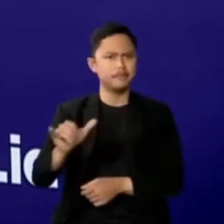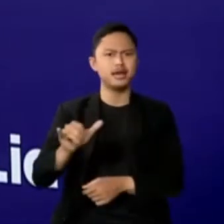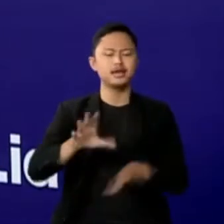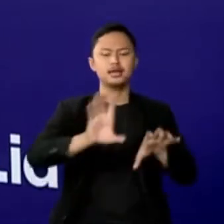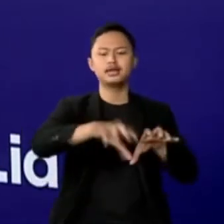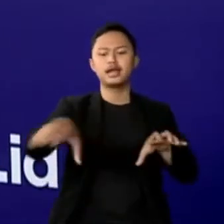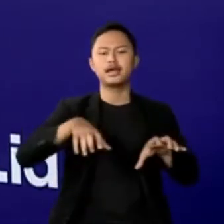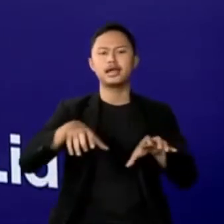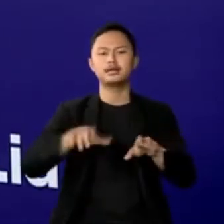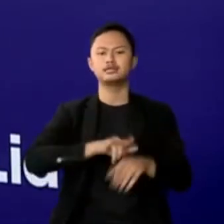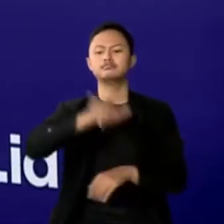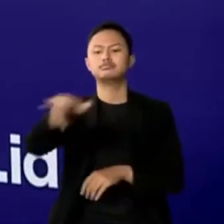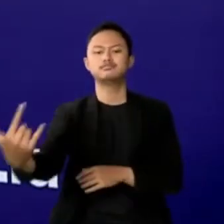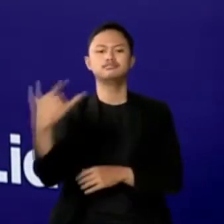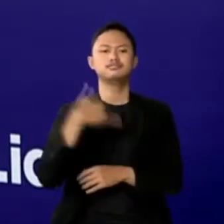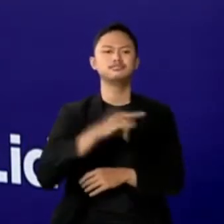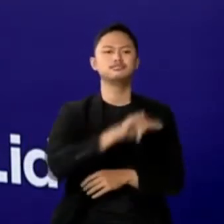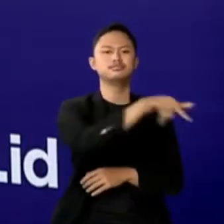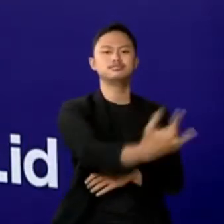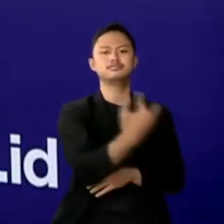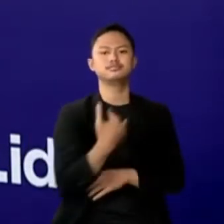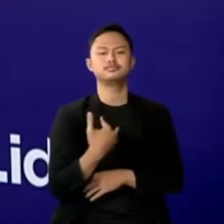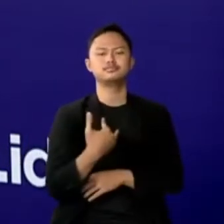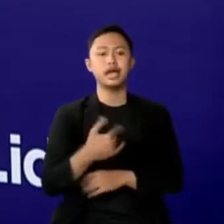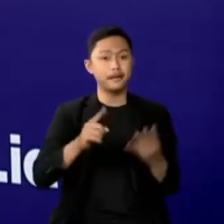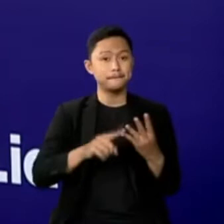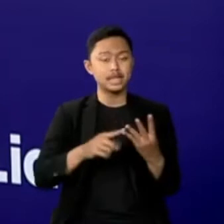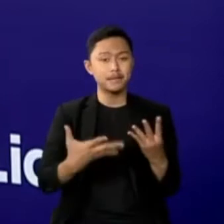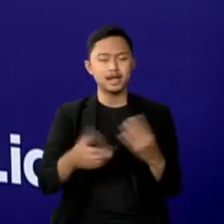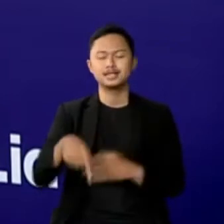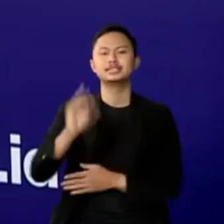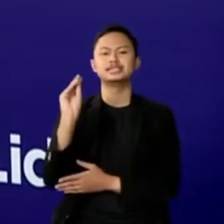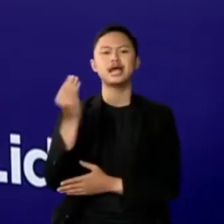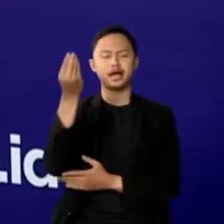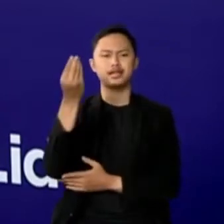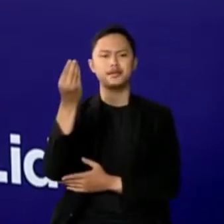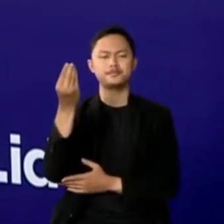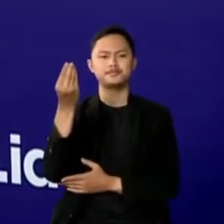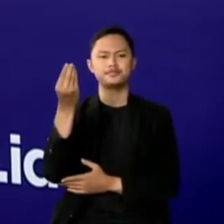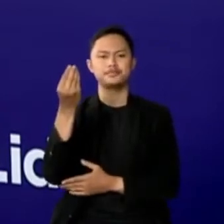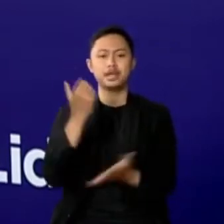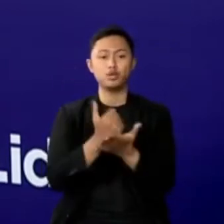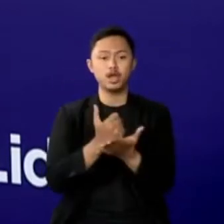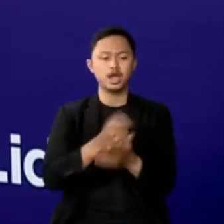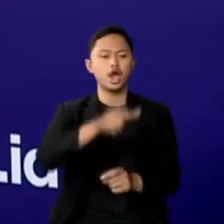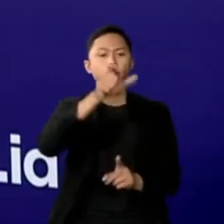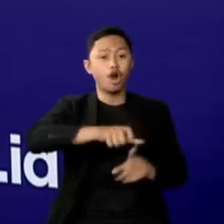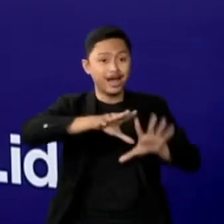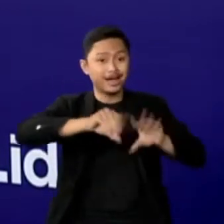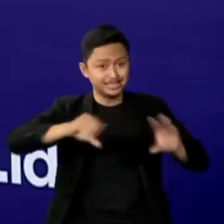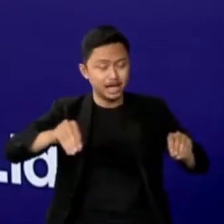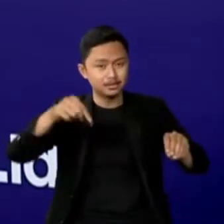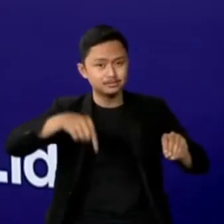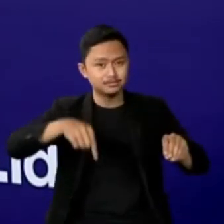keluar darah ke luar negeri yang keempat yang tidak kalah penting di Jakarta ini orang yang bekerja di